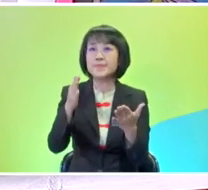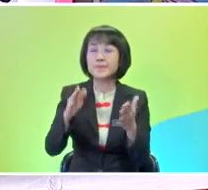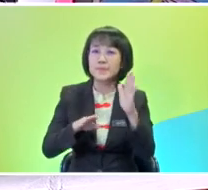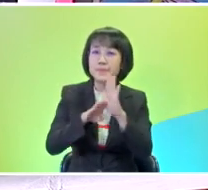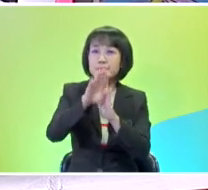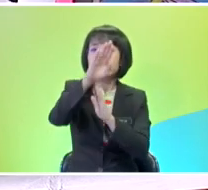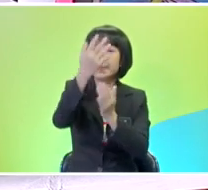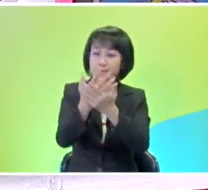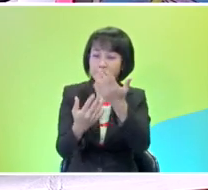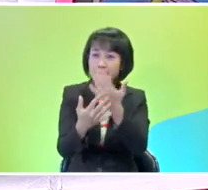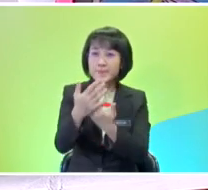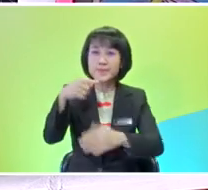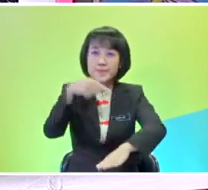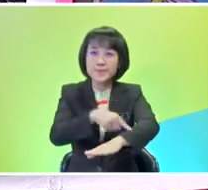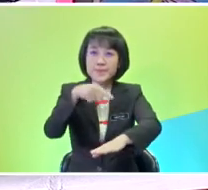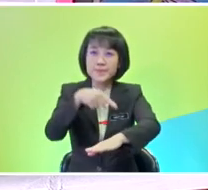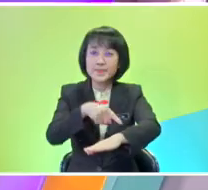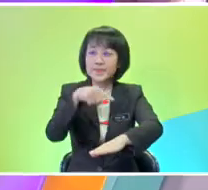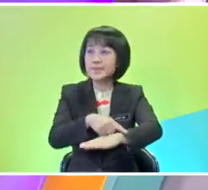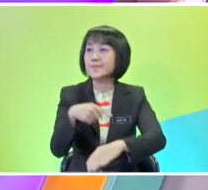Bunda siap cantik